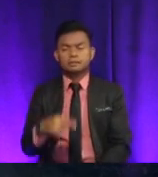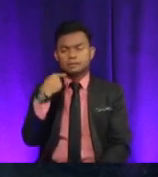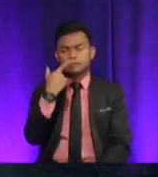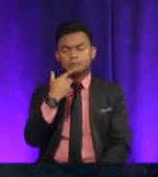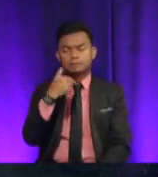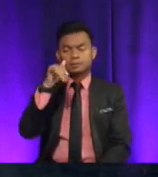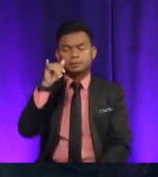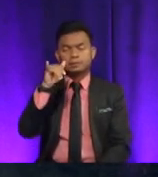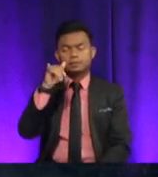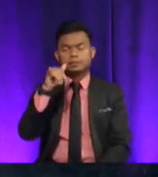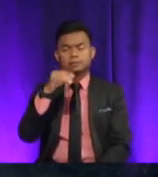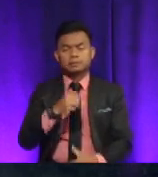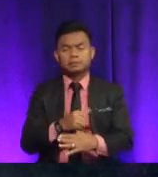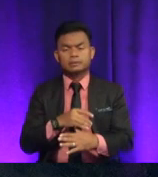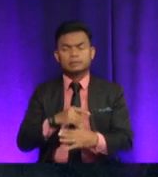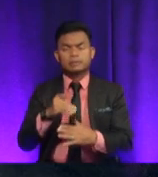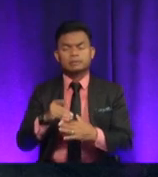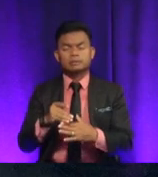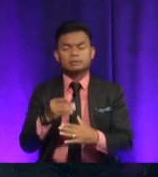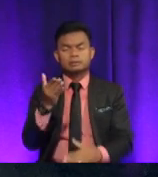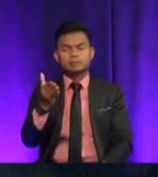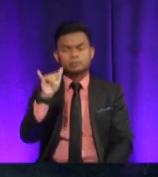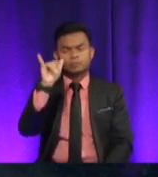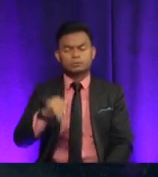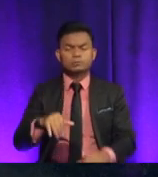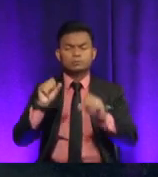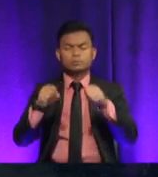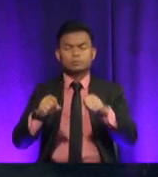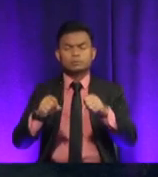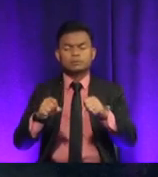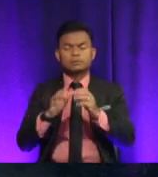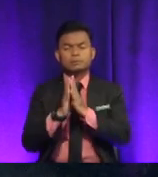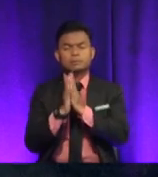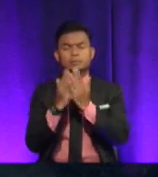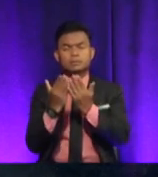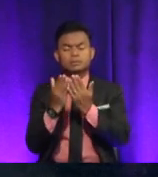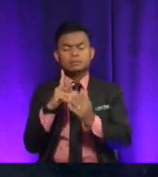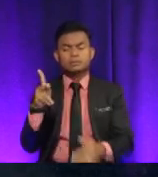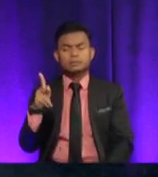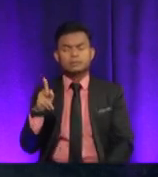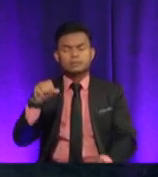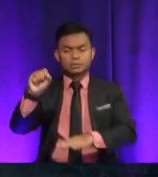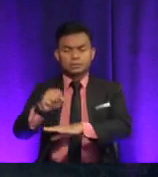Siapakah diantar kamu yang boleh membacakan syair tersebut